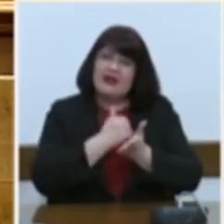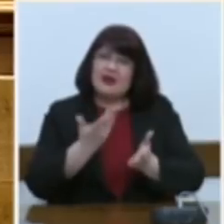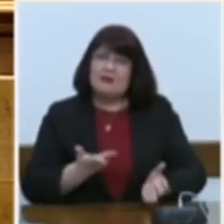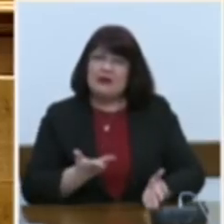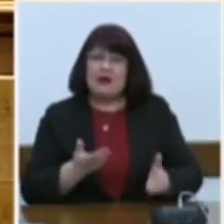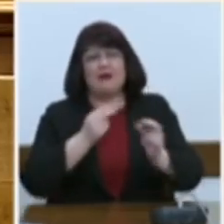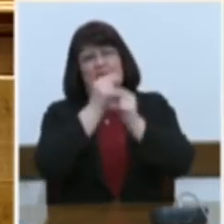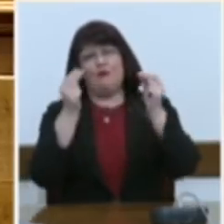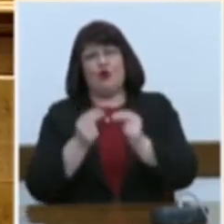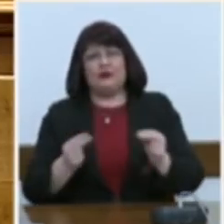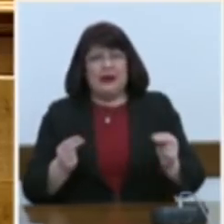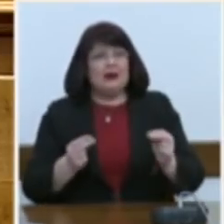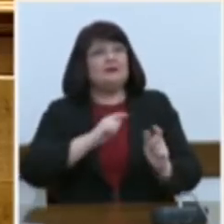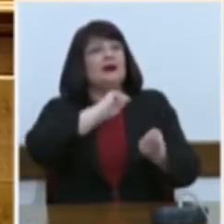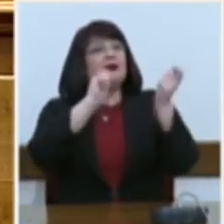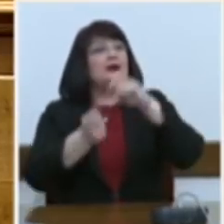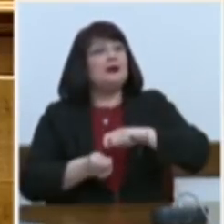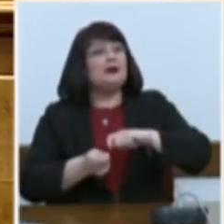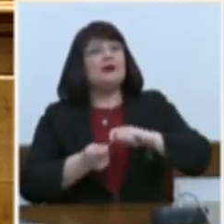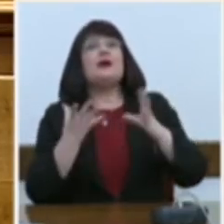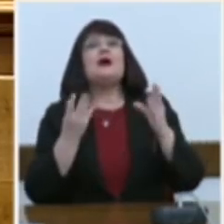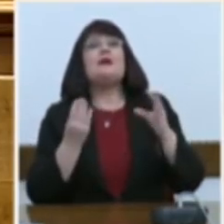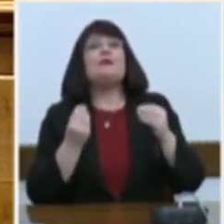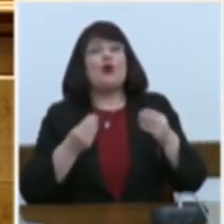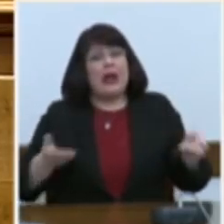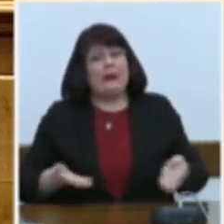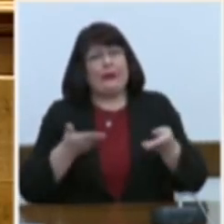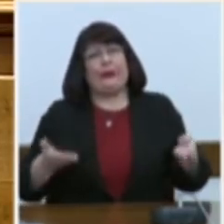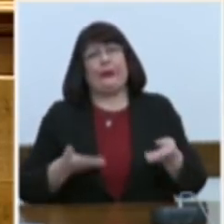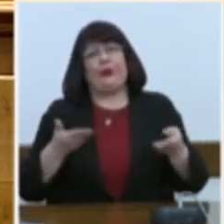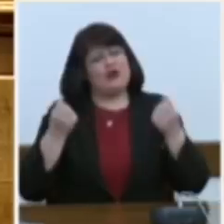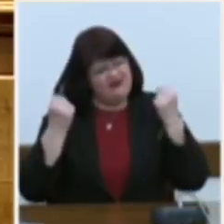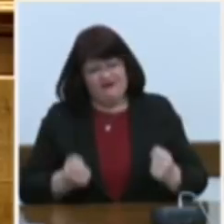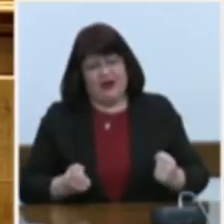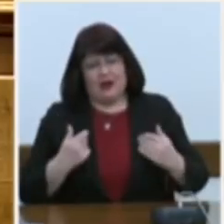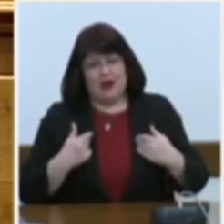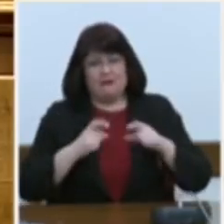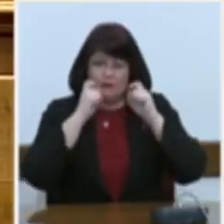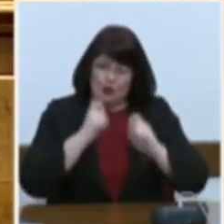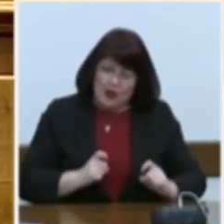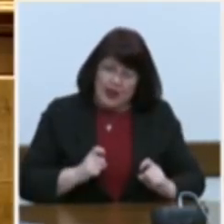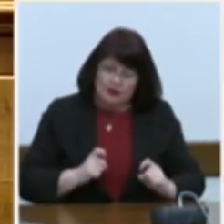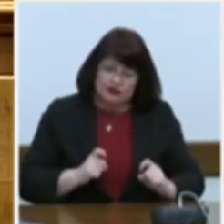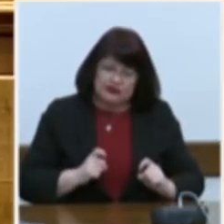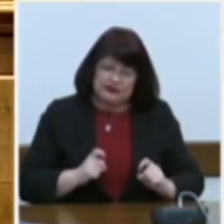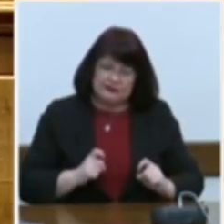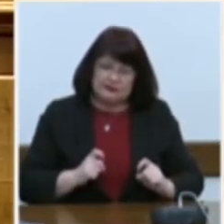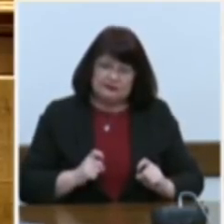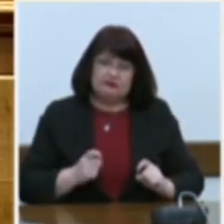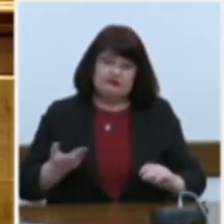συνέπεια της μετατροπής αρκετών από αυτά σε πλημελήματα και την υποχρέωση υποβολής